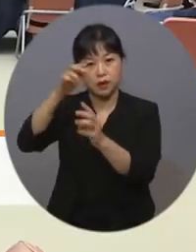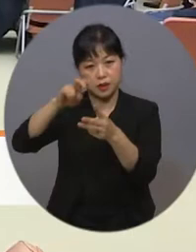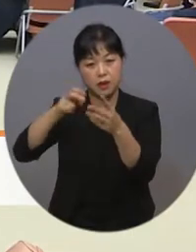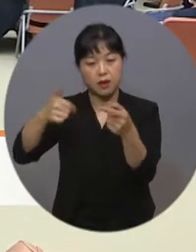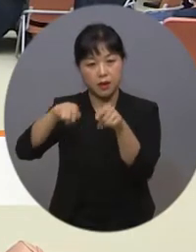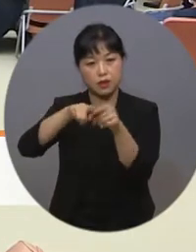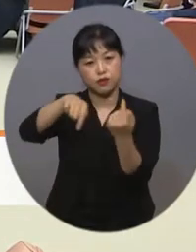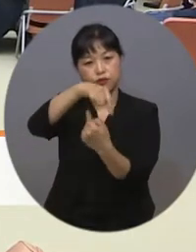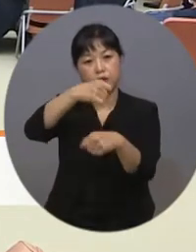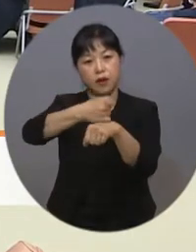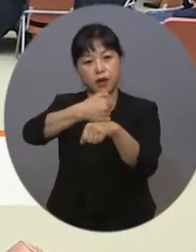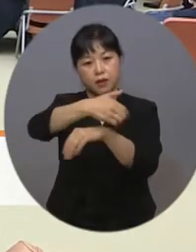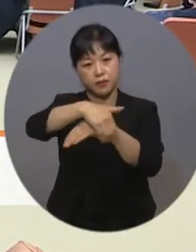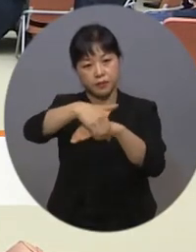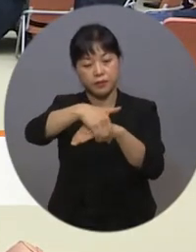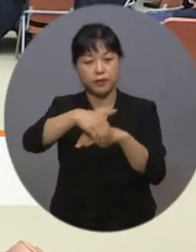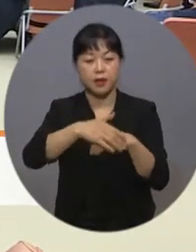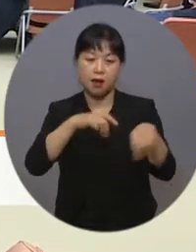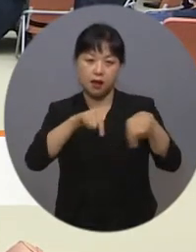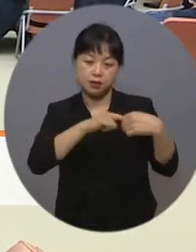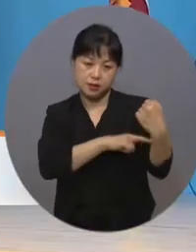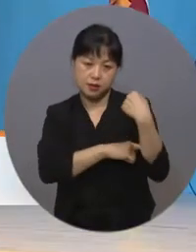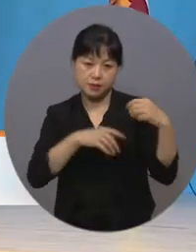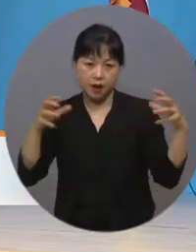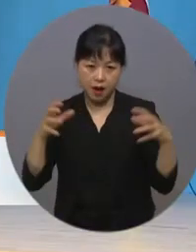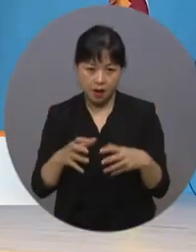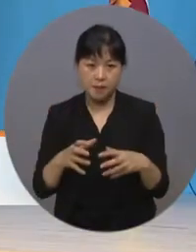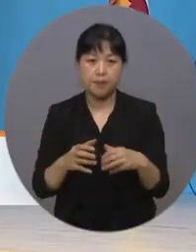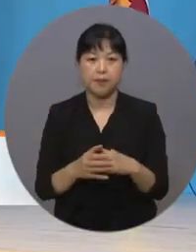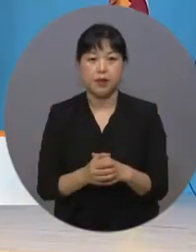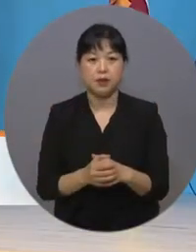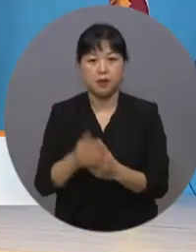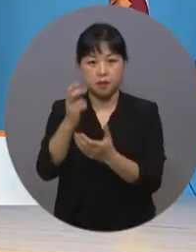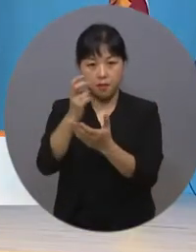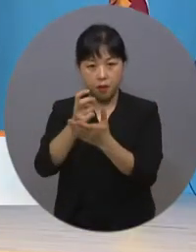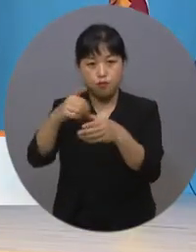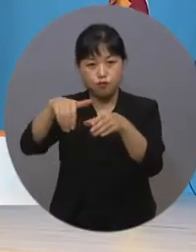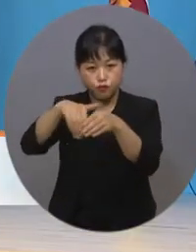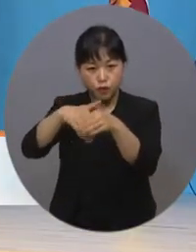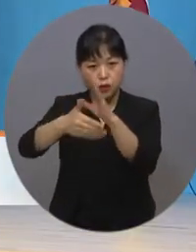들어갈 계획이며 전 행정력을 결집해 법정